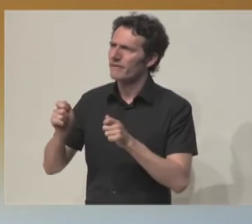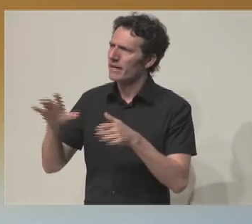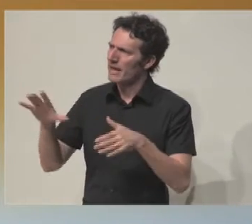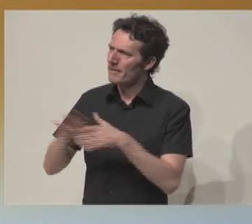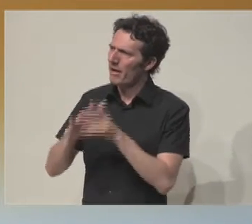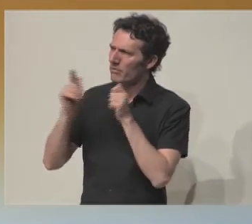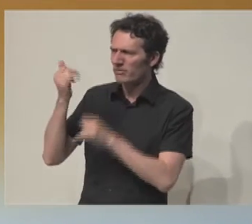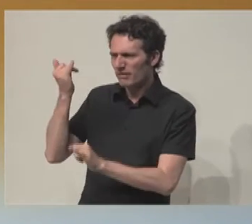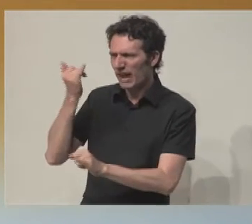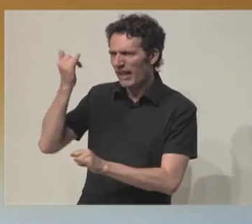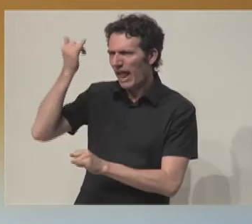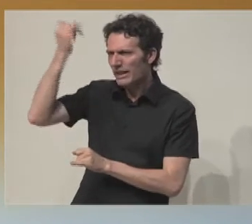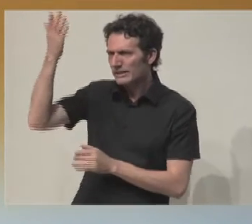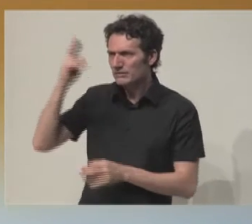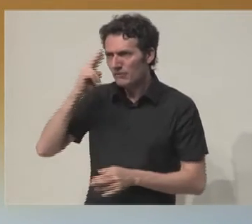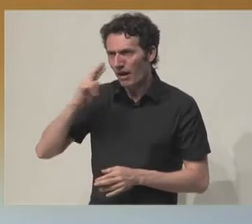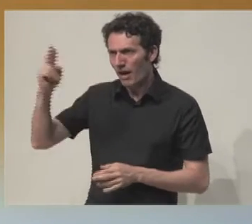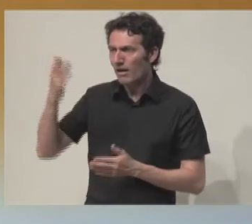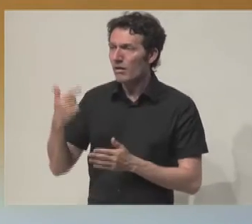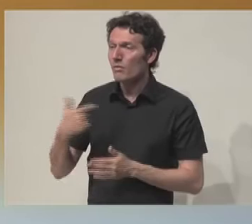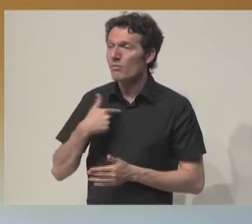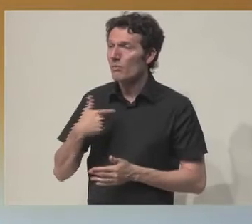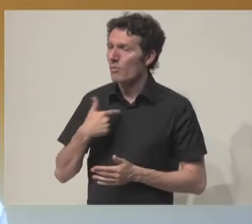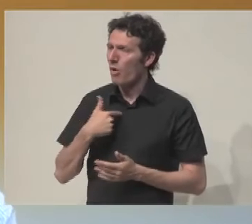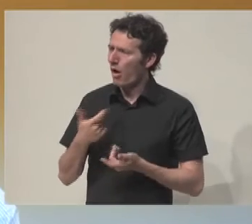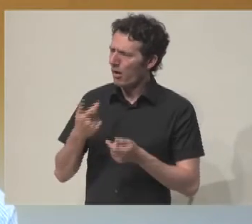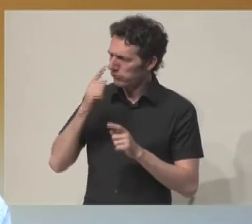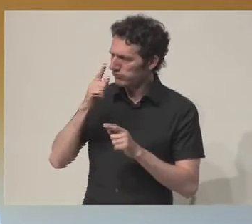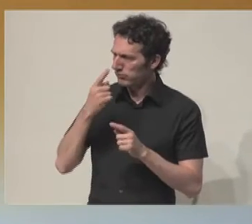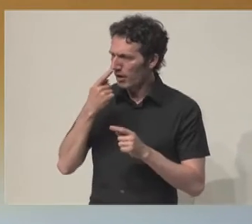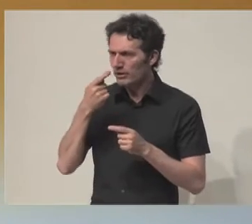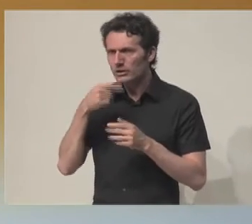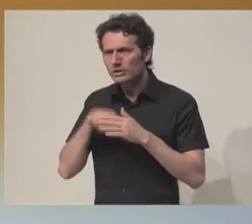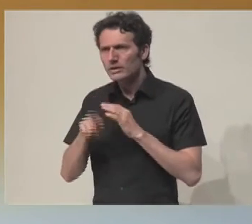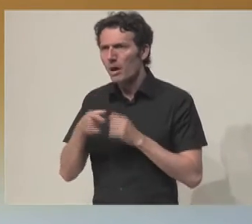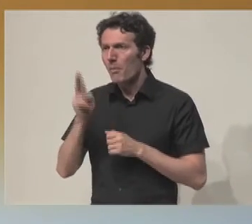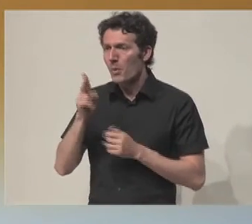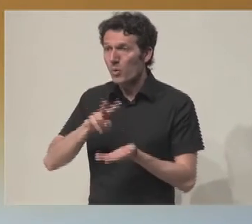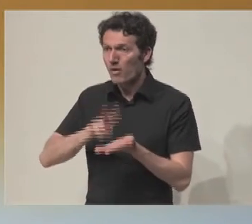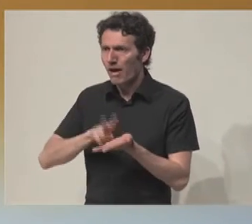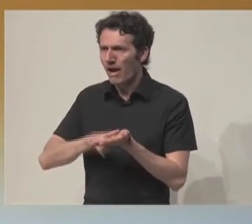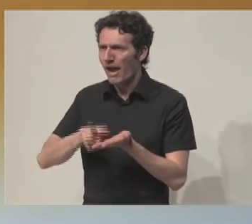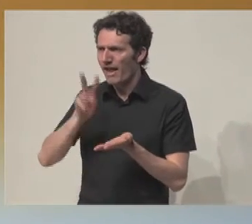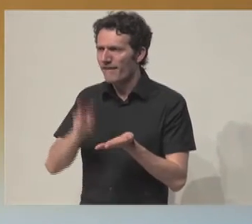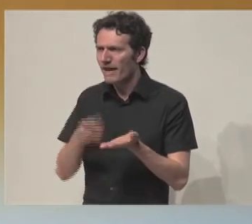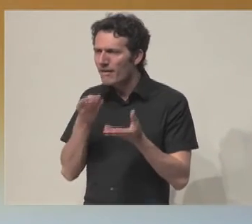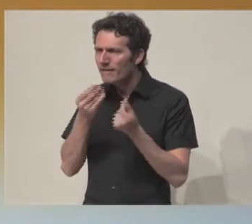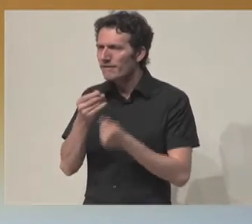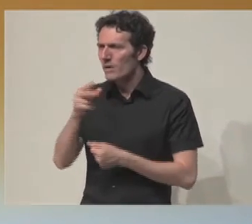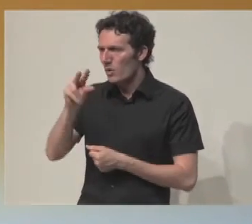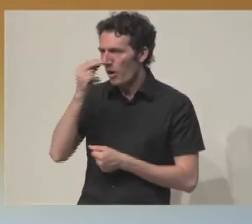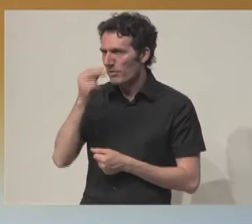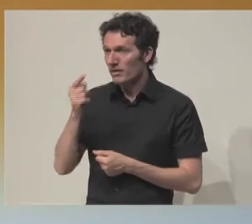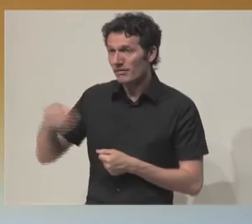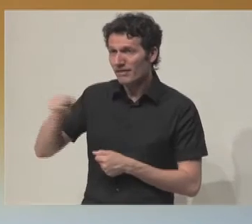d'idéalisme selon moi c'était les plus avisés des réalistes car c'est eux qui